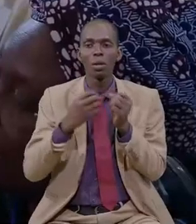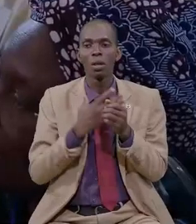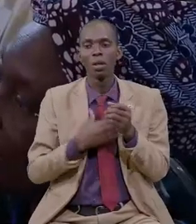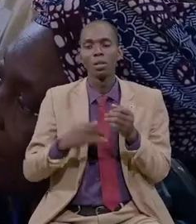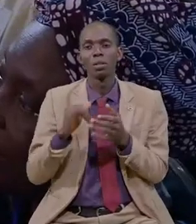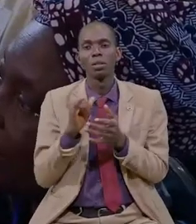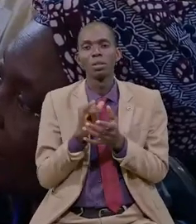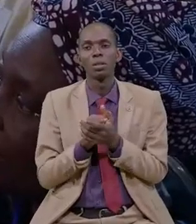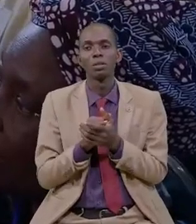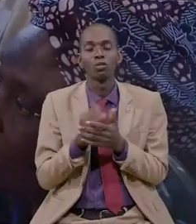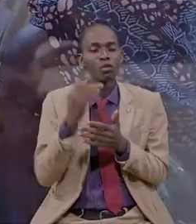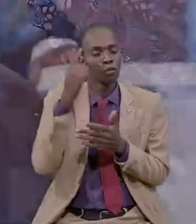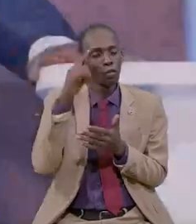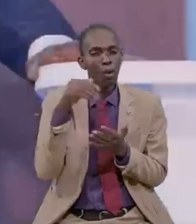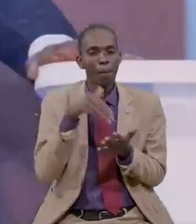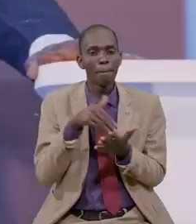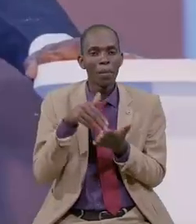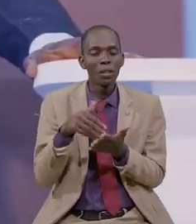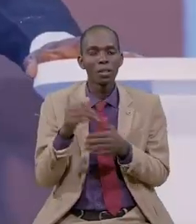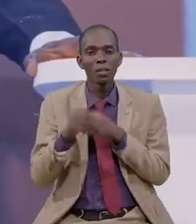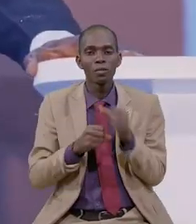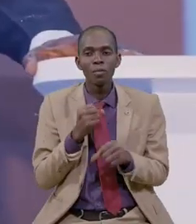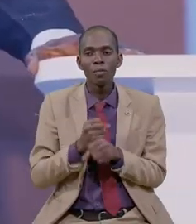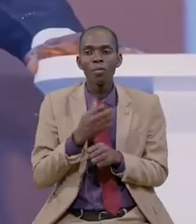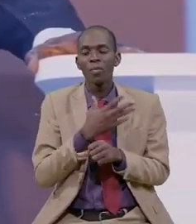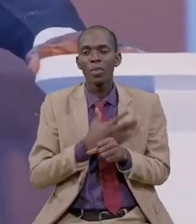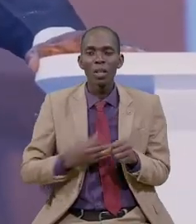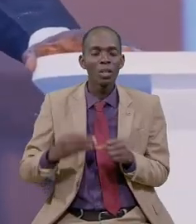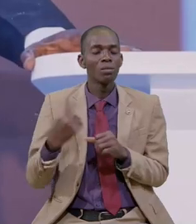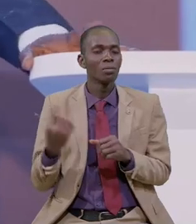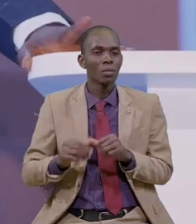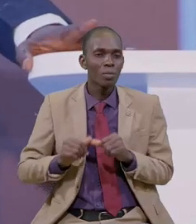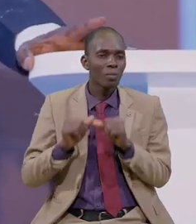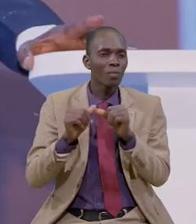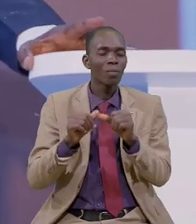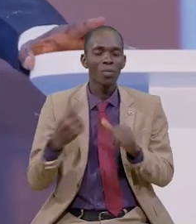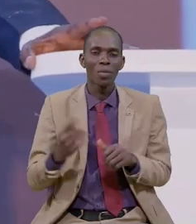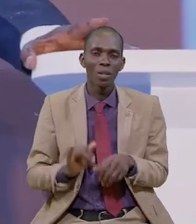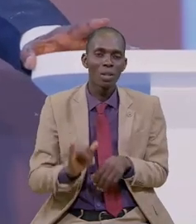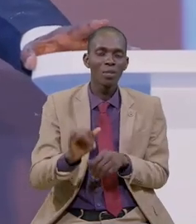Et pour 1000 ans, des millions d'années. Et pour toute l'éternité.